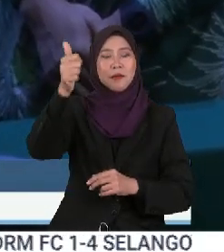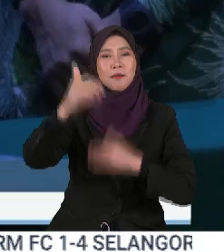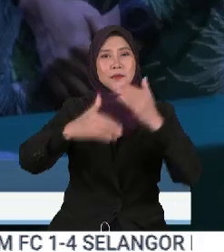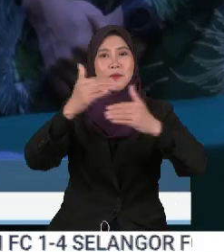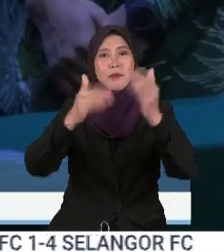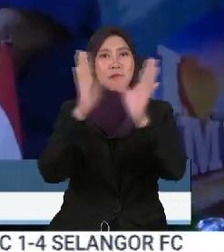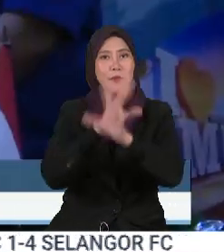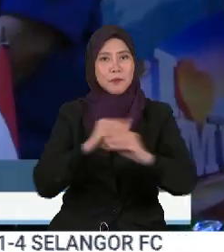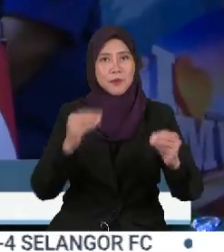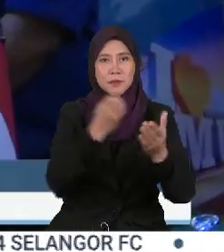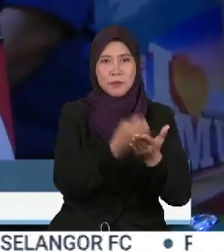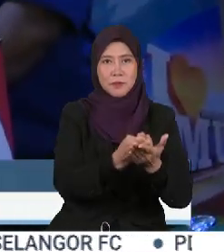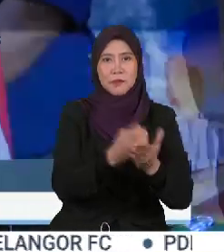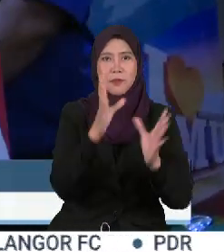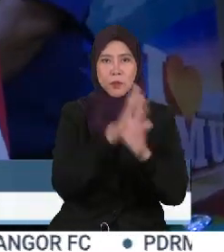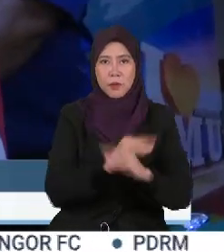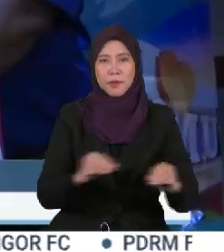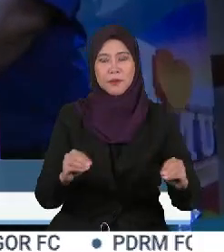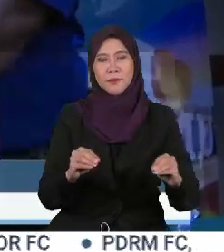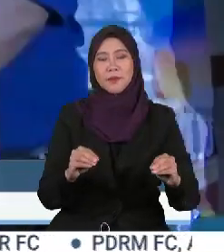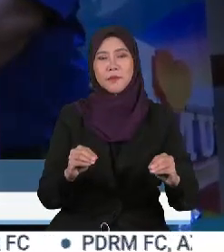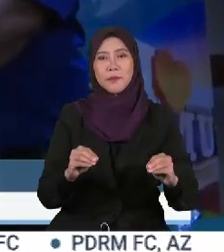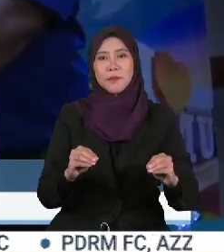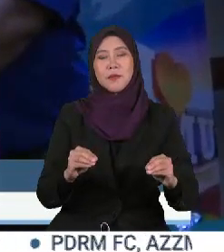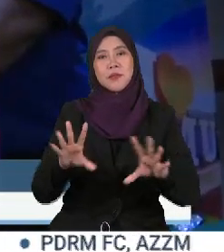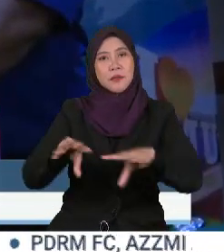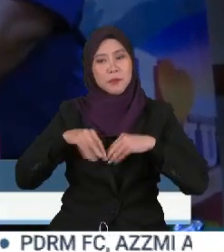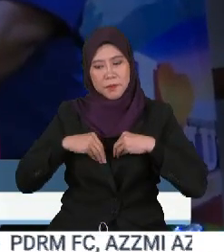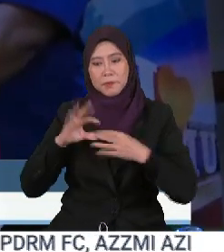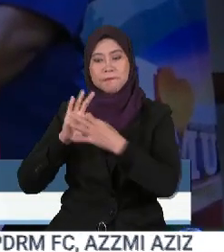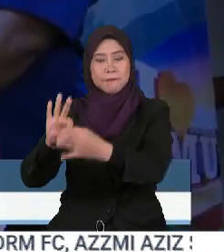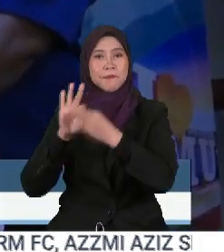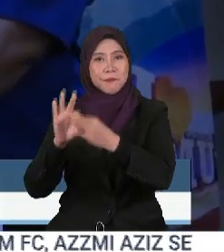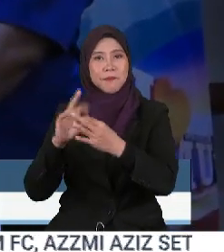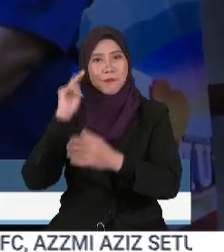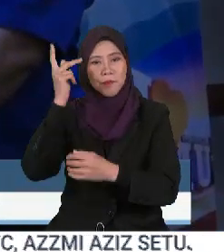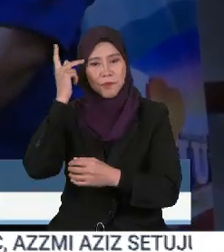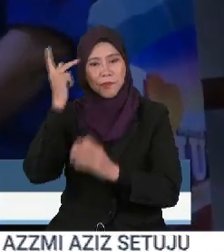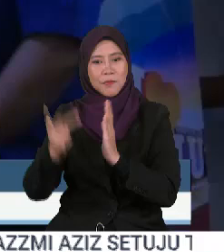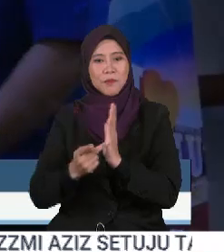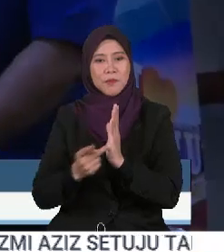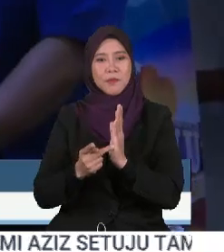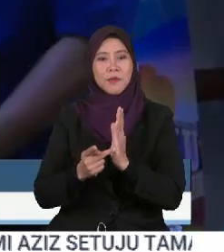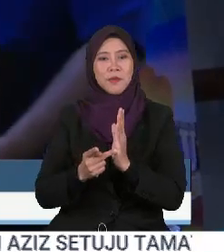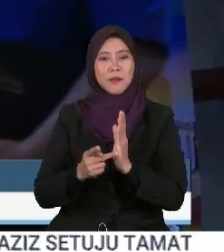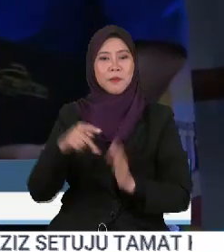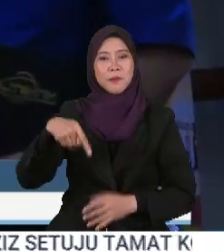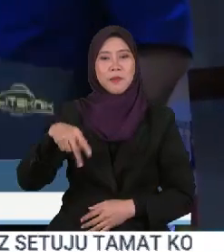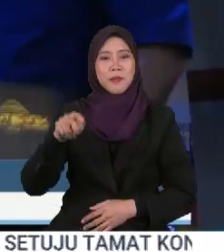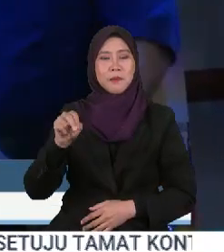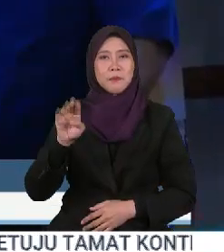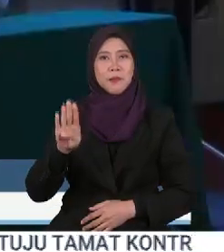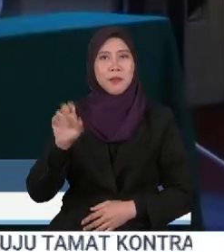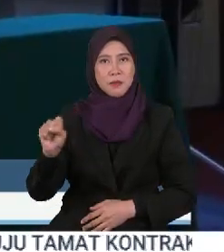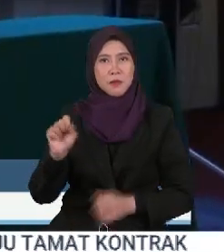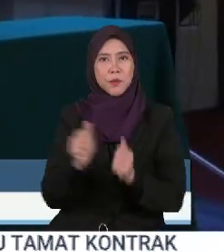Kemajuan Ekonomi Sarawak, Dato' Abdul Hadi, Dato' Abdul Kadir menyambut baik kerjasama Politeknik Metro Betong Sarawak PMBS